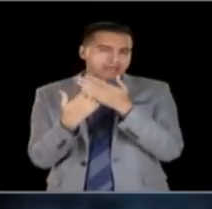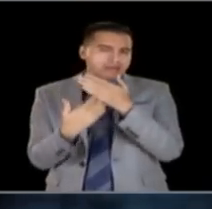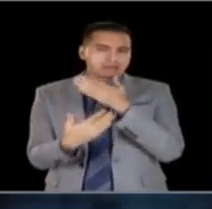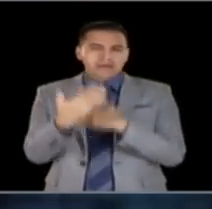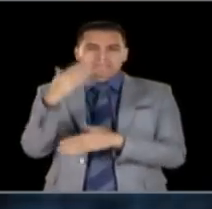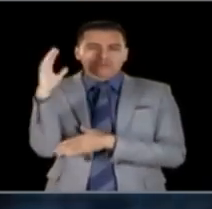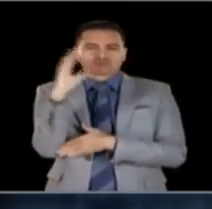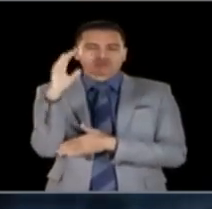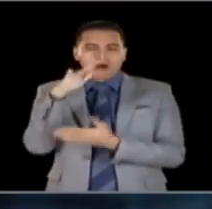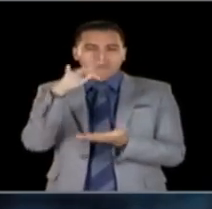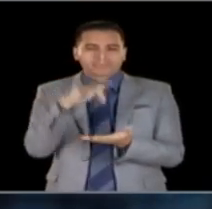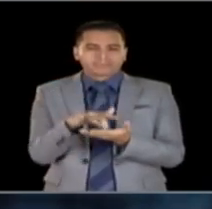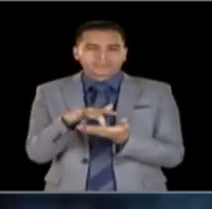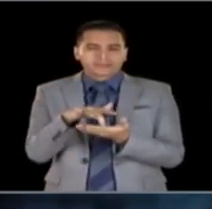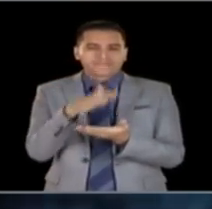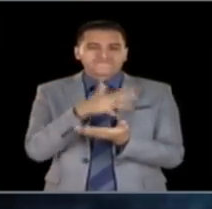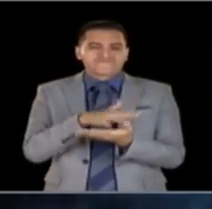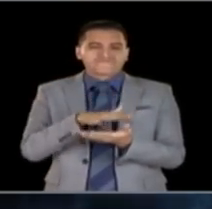وسط غابة أرز الأطلس،